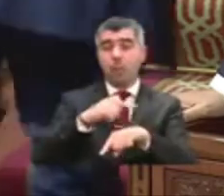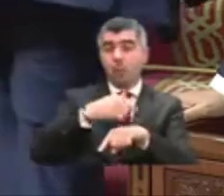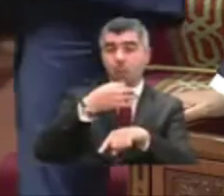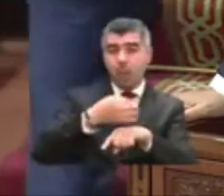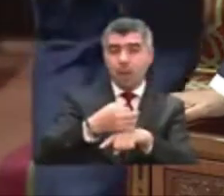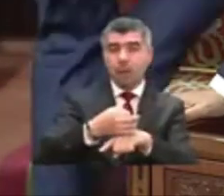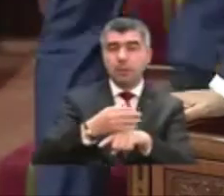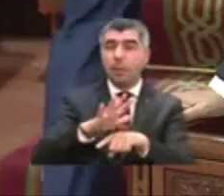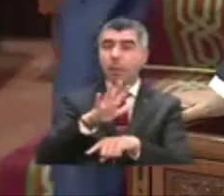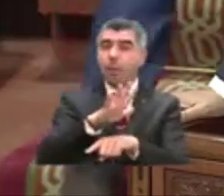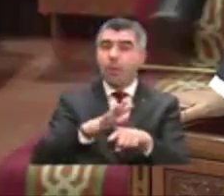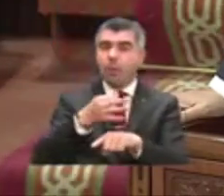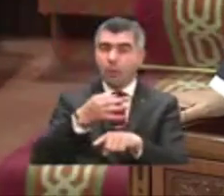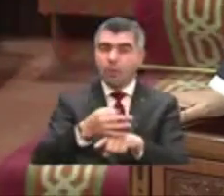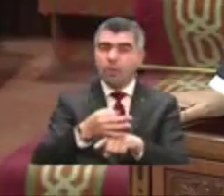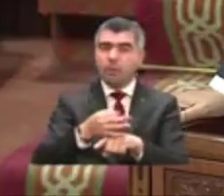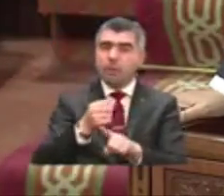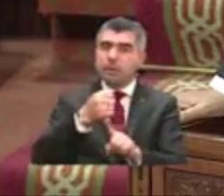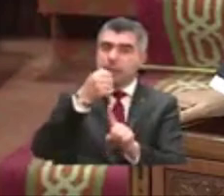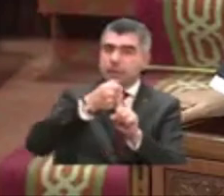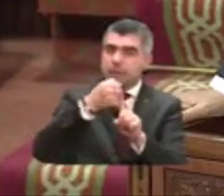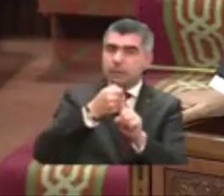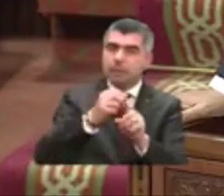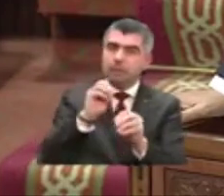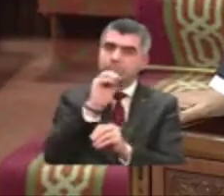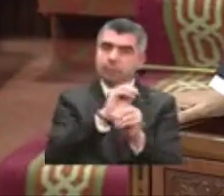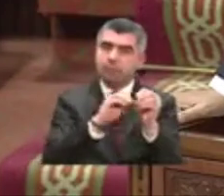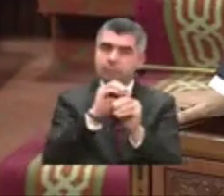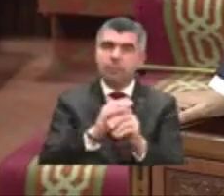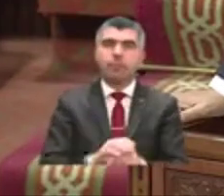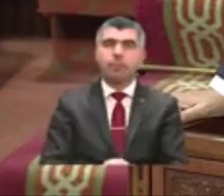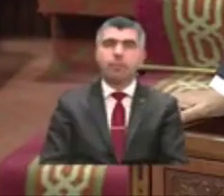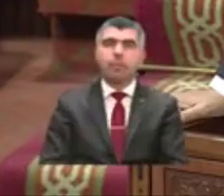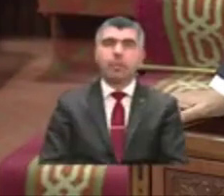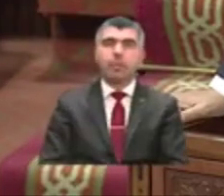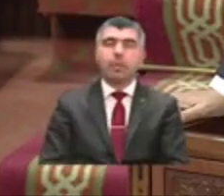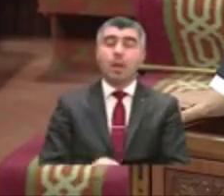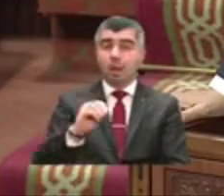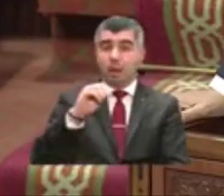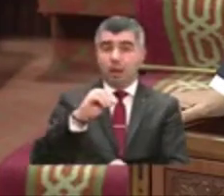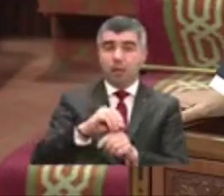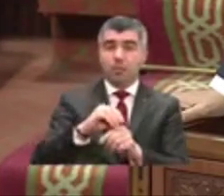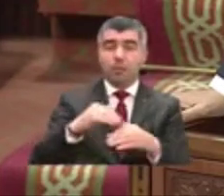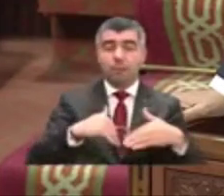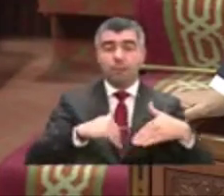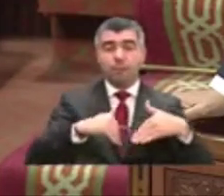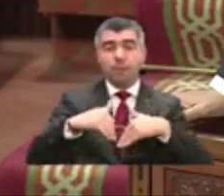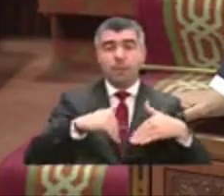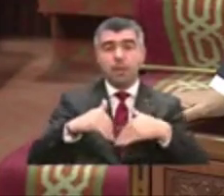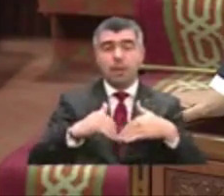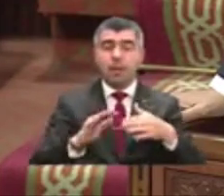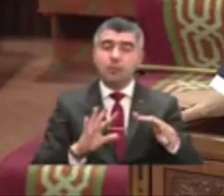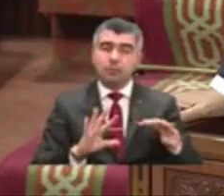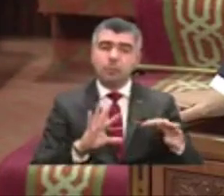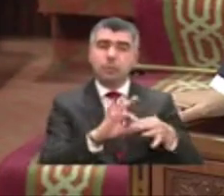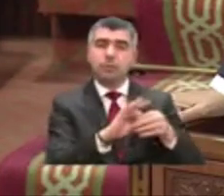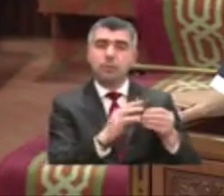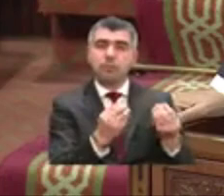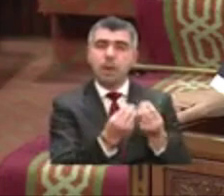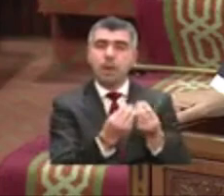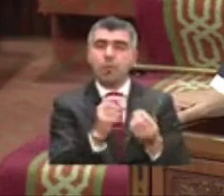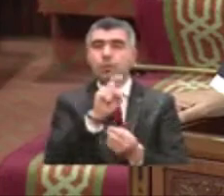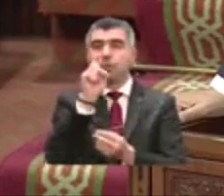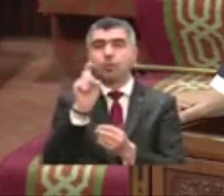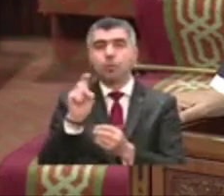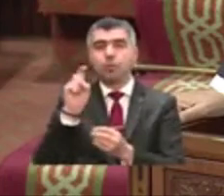والمكان وكيفيه انجازها، وهنالك كذلك الطرق اللي تدخل في اطار الشراكه مع الجماعات